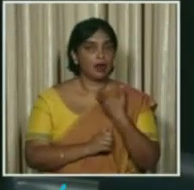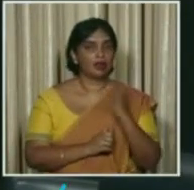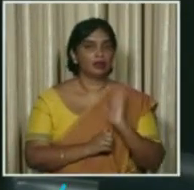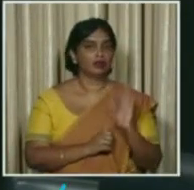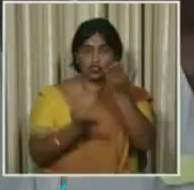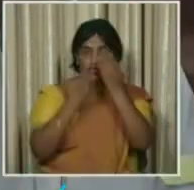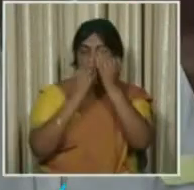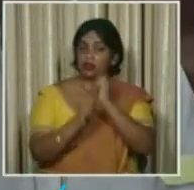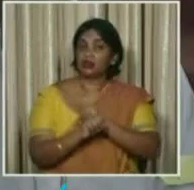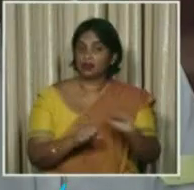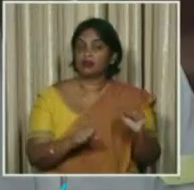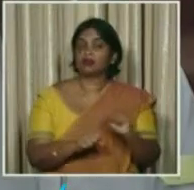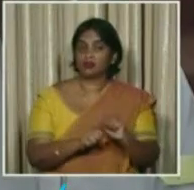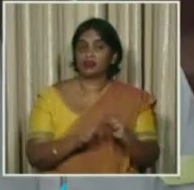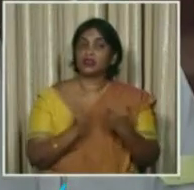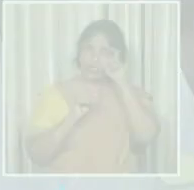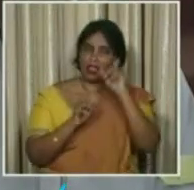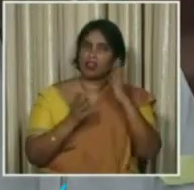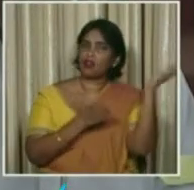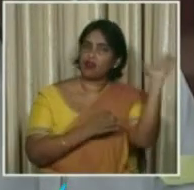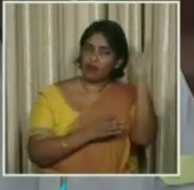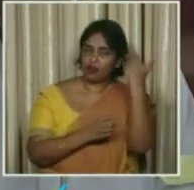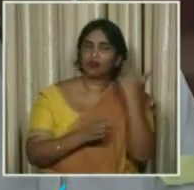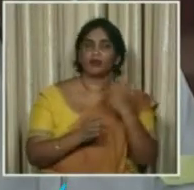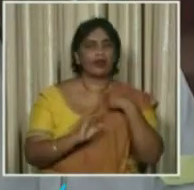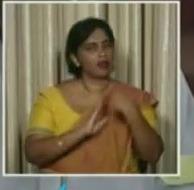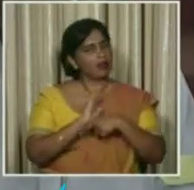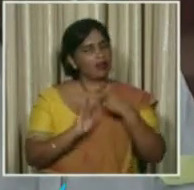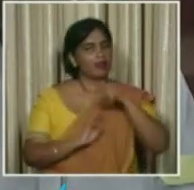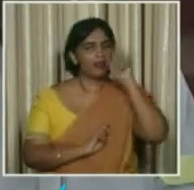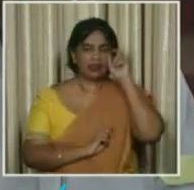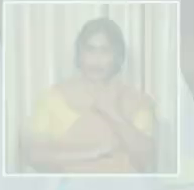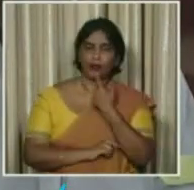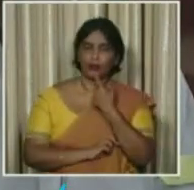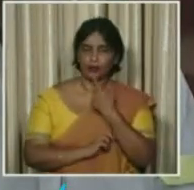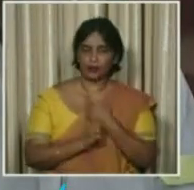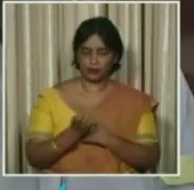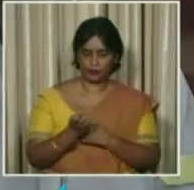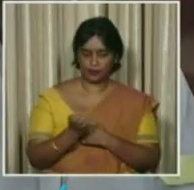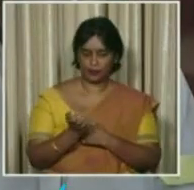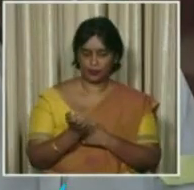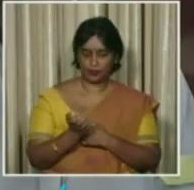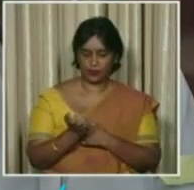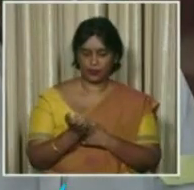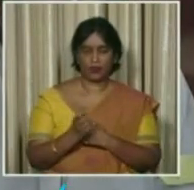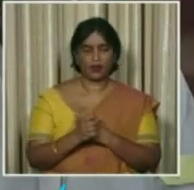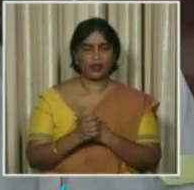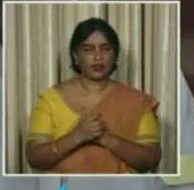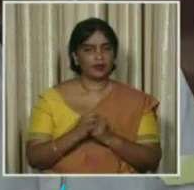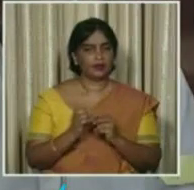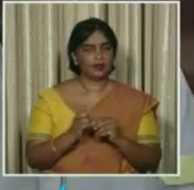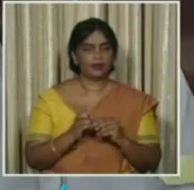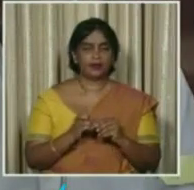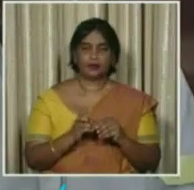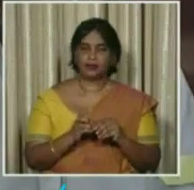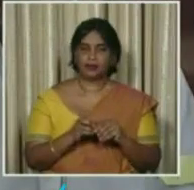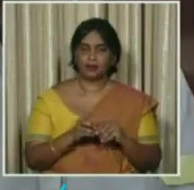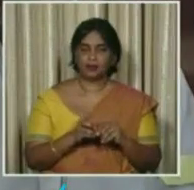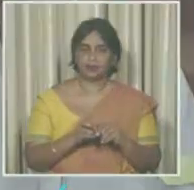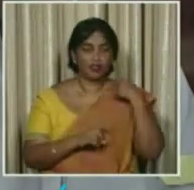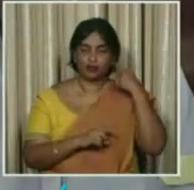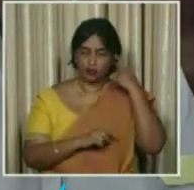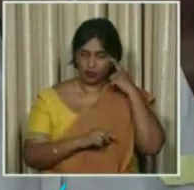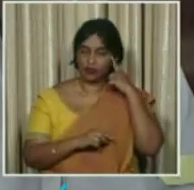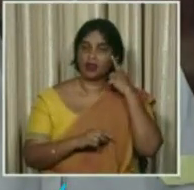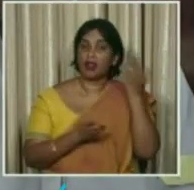නෙමෙයි පොලිසියට. මේක ටීවී එකේ දැක්ක ඔක්කොමලා මුළු ලංකාවම දැක්ක. එයා පිළිගත්තා. ලැටින් කියවෙනවා තියෙනවා රේස් ඉප්සෝ ලොකිටෝර් කියලා. ෆැක්ස් ස්පීක් ෆෝ